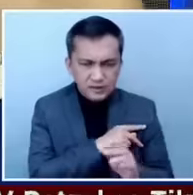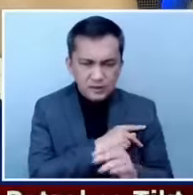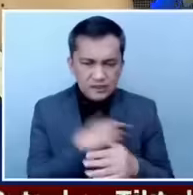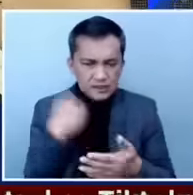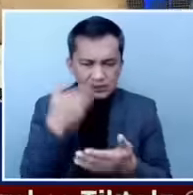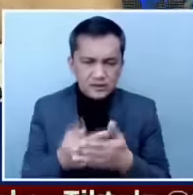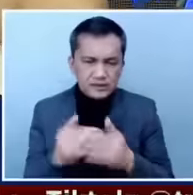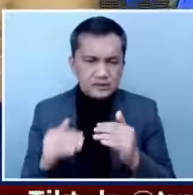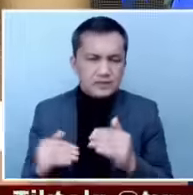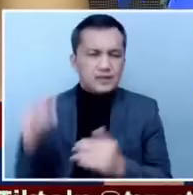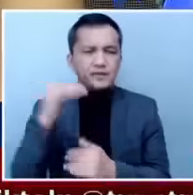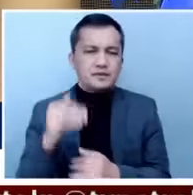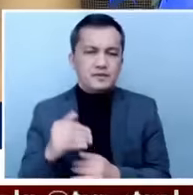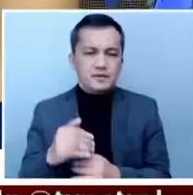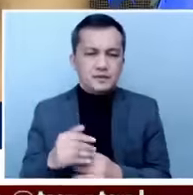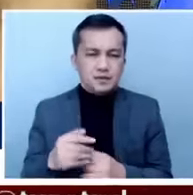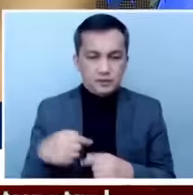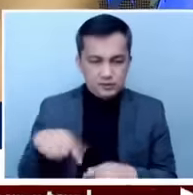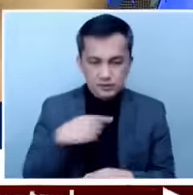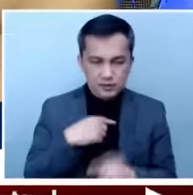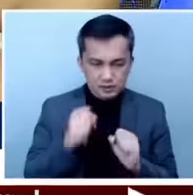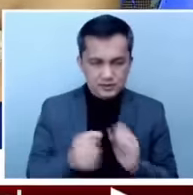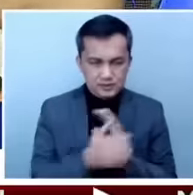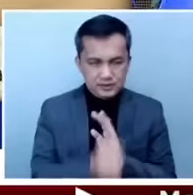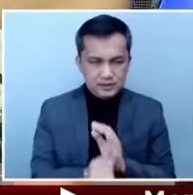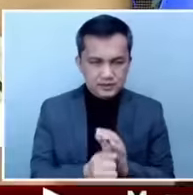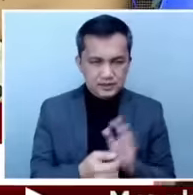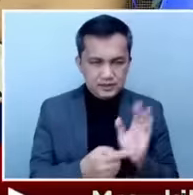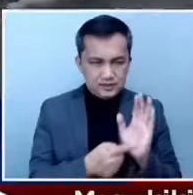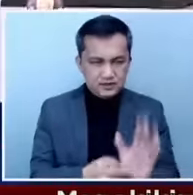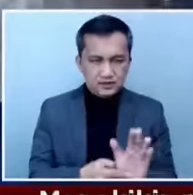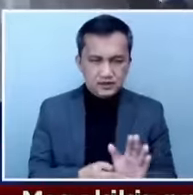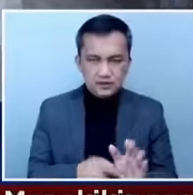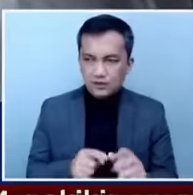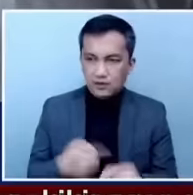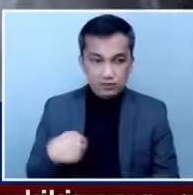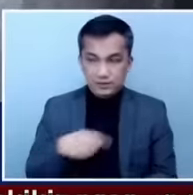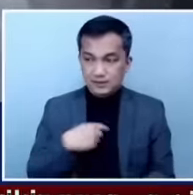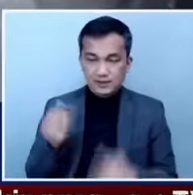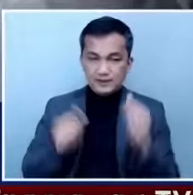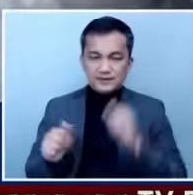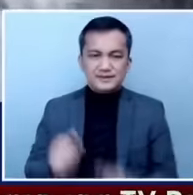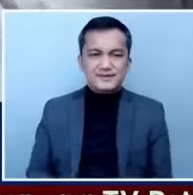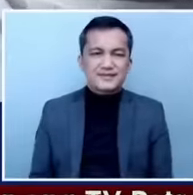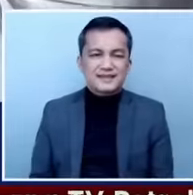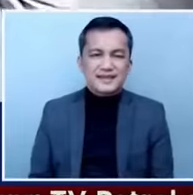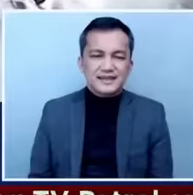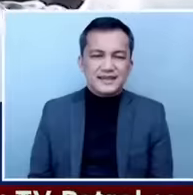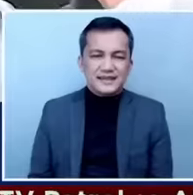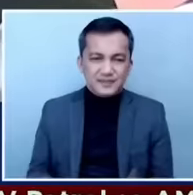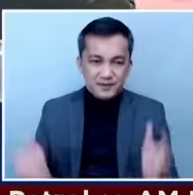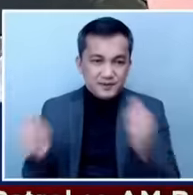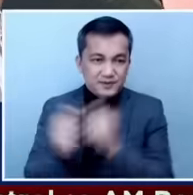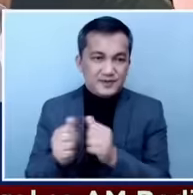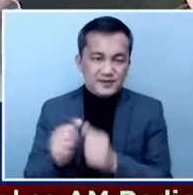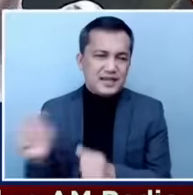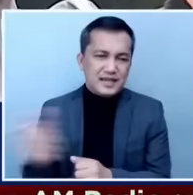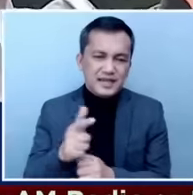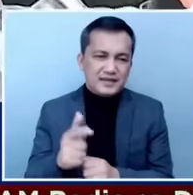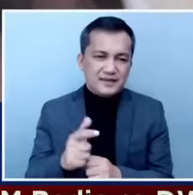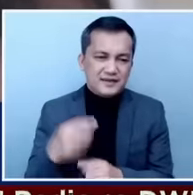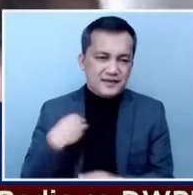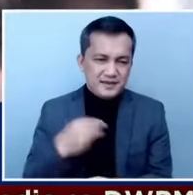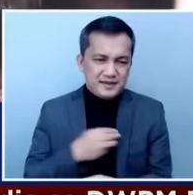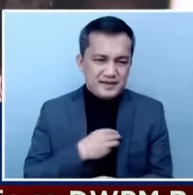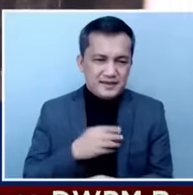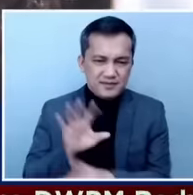ano pa yung kakayahan namin na pakita dito, lalo kami ni Elise, nag-a-action kami dito. Reunited naman ang lahat ng bumubuo ng